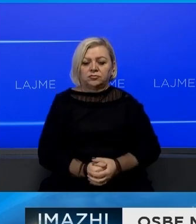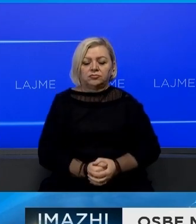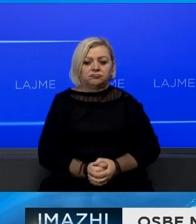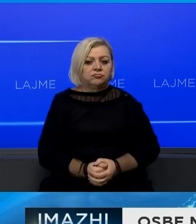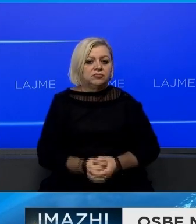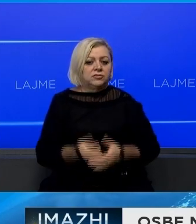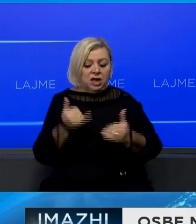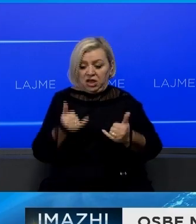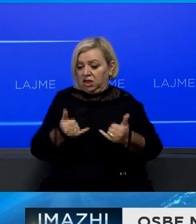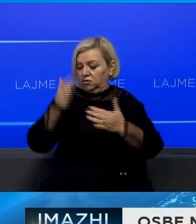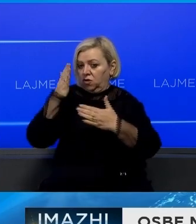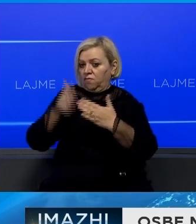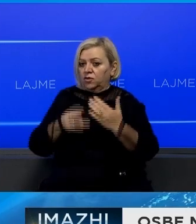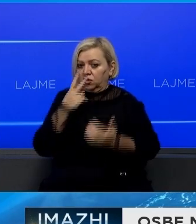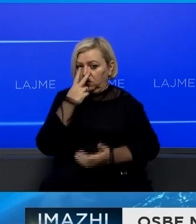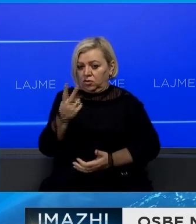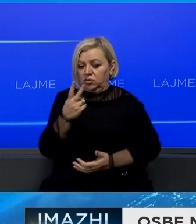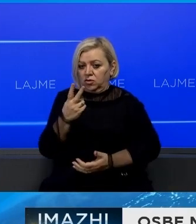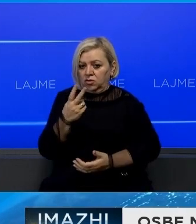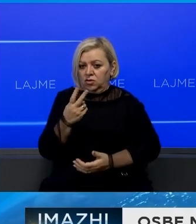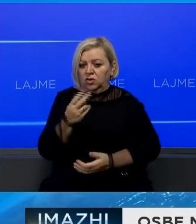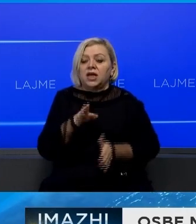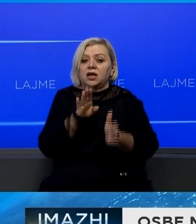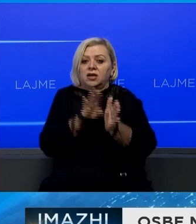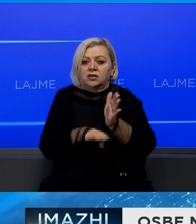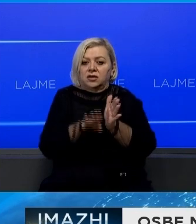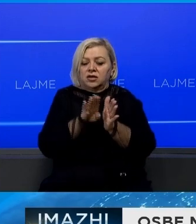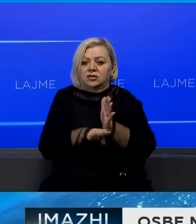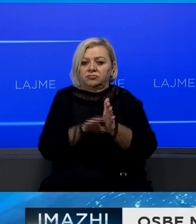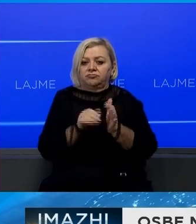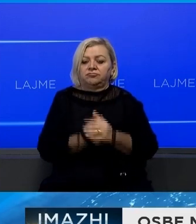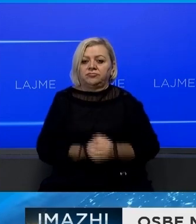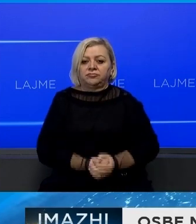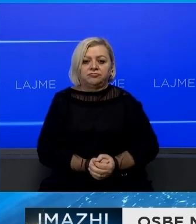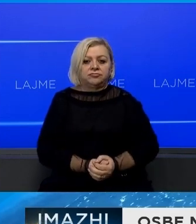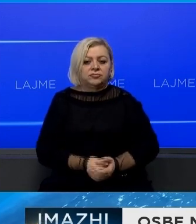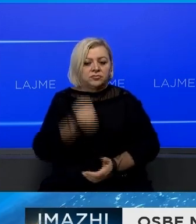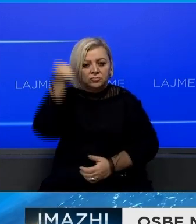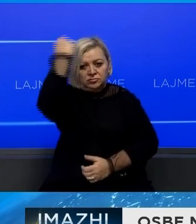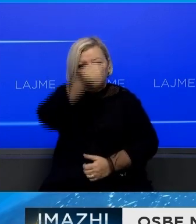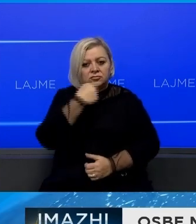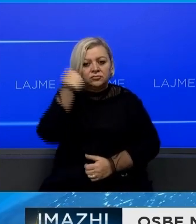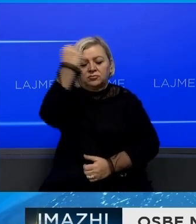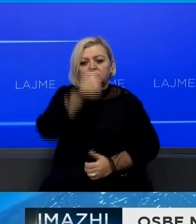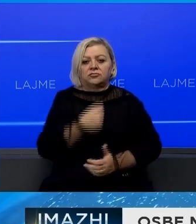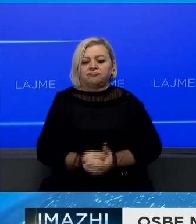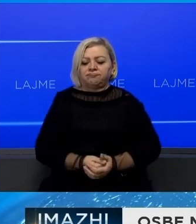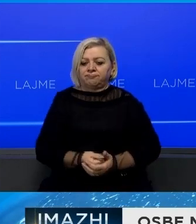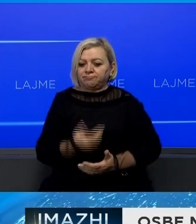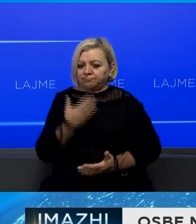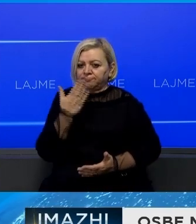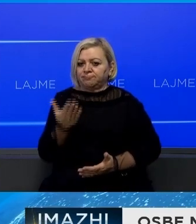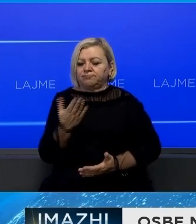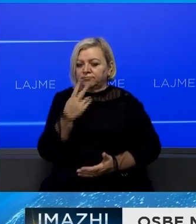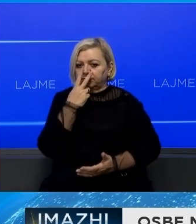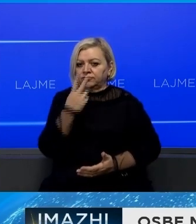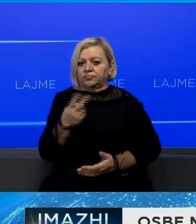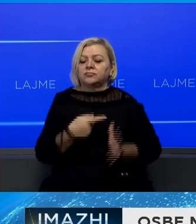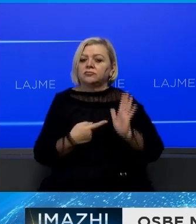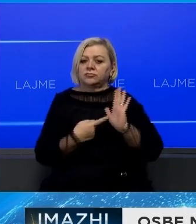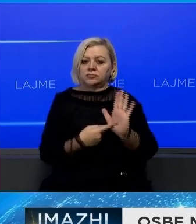Tash së voni kemi parë edhe një rënje në këtë indeks pra të Kosovës, gjë që e thekson faktin